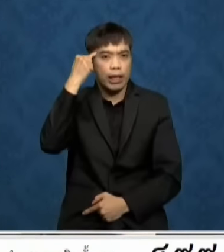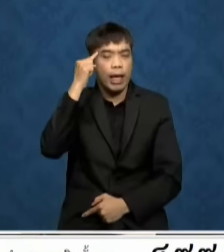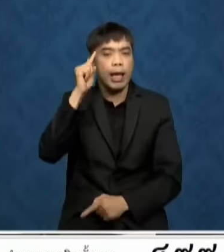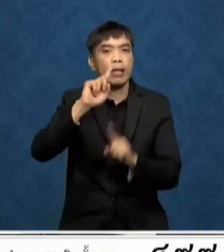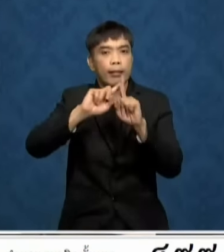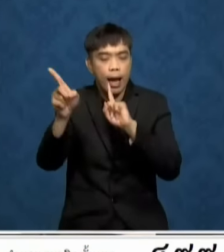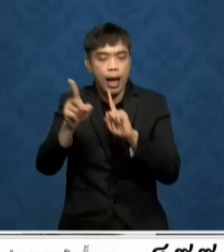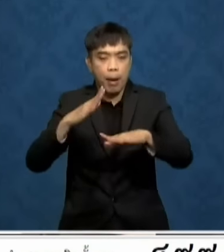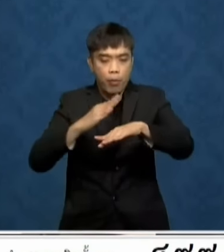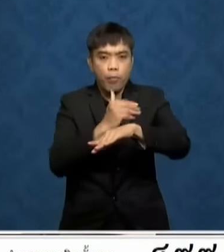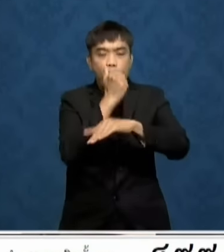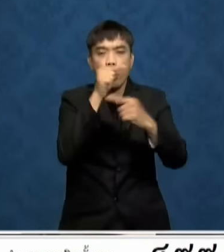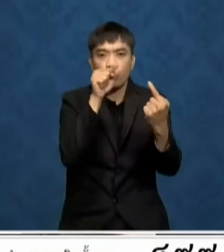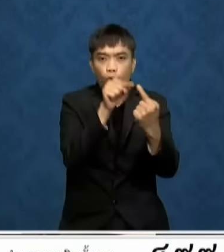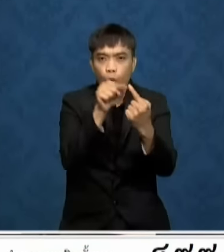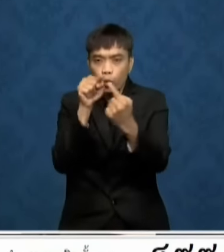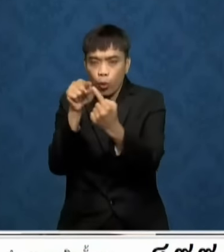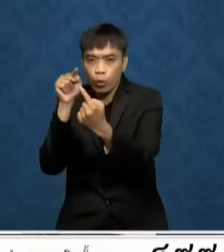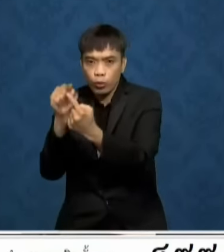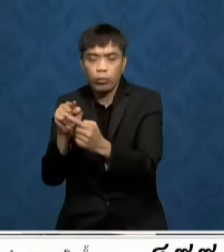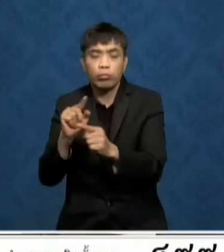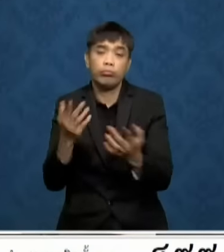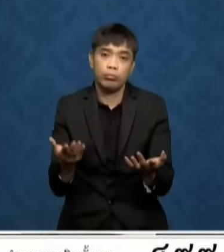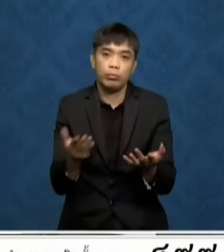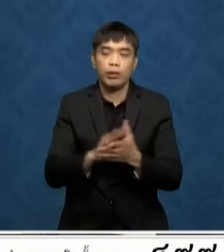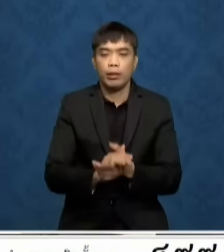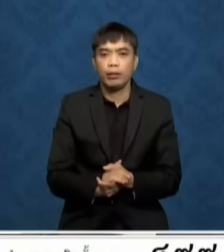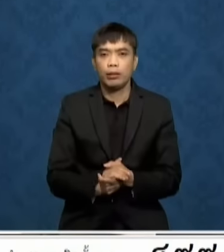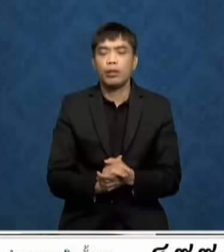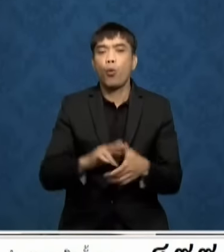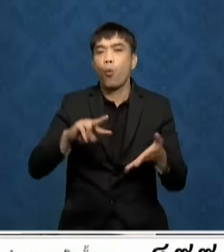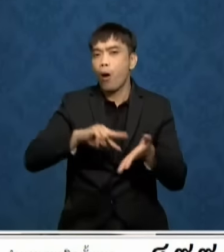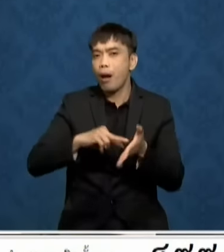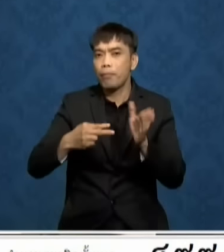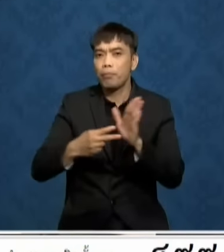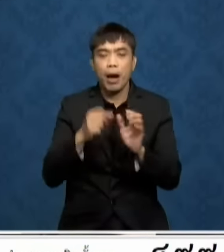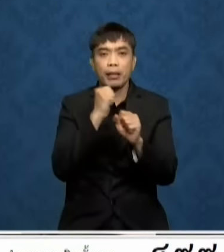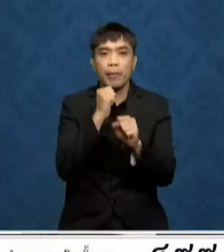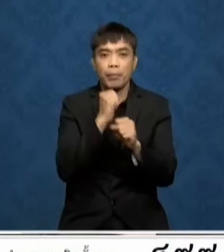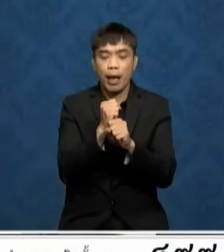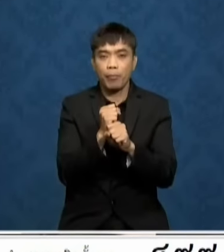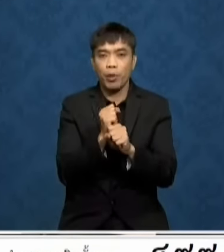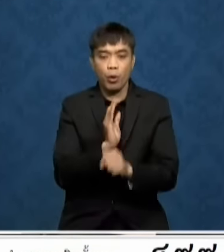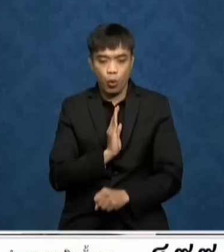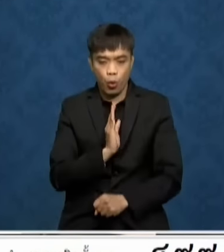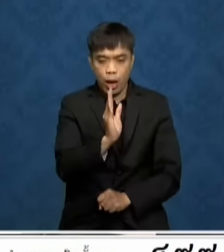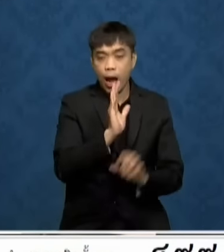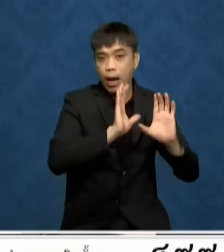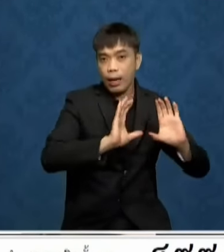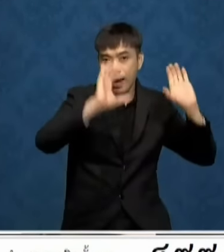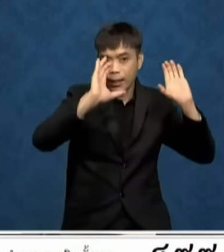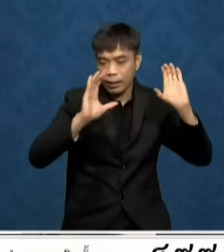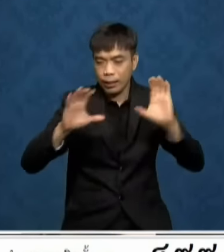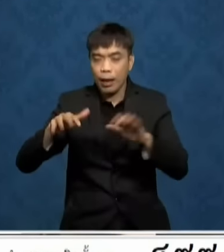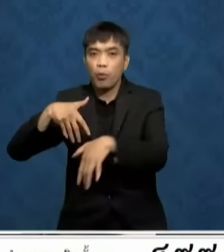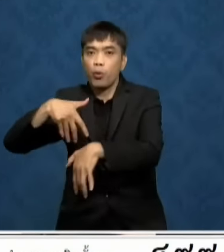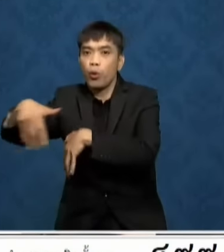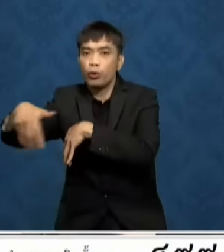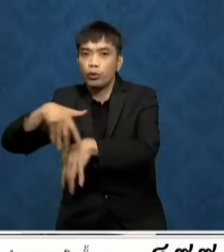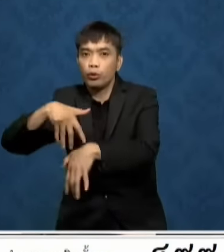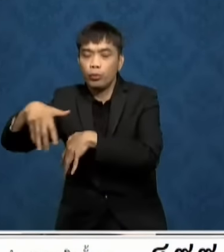นารมณ์ทางการเมืองตรงกันกับพรรคการเมืองนั้นๆเป็นการทำลายตัวกลางที่เชื่อมโยงระหว่างรัฐกับประชาชนที่เป็นหน้า